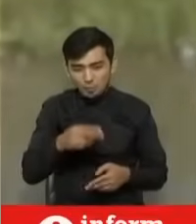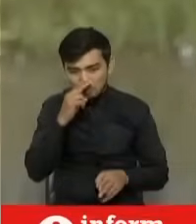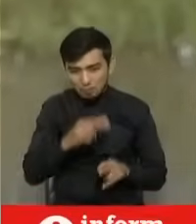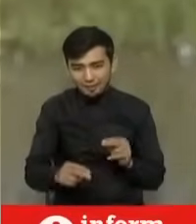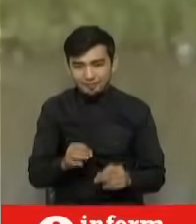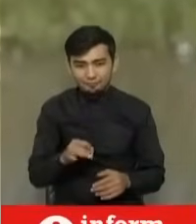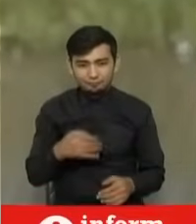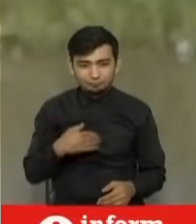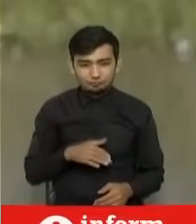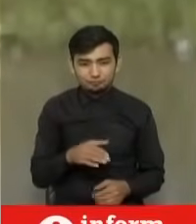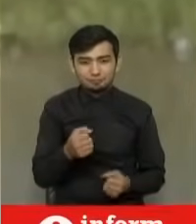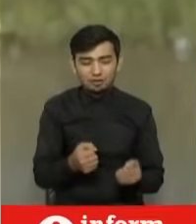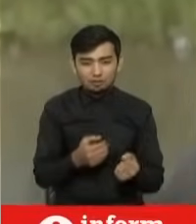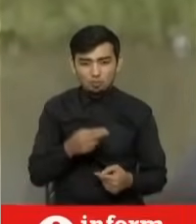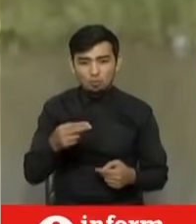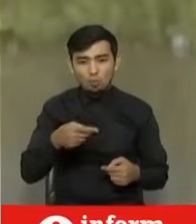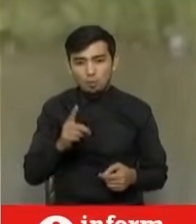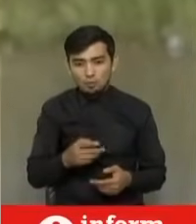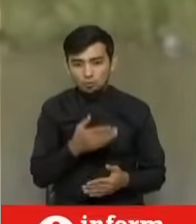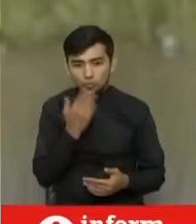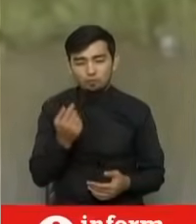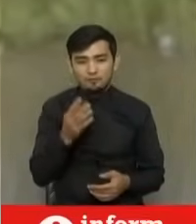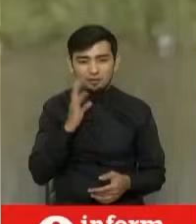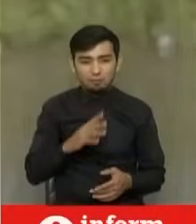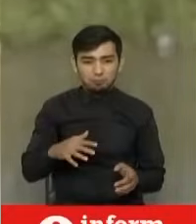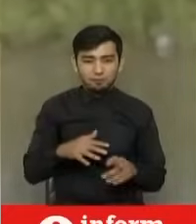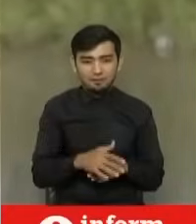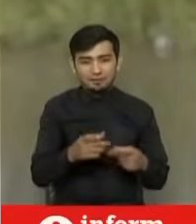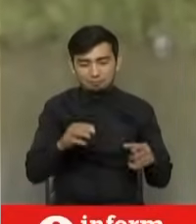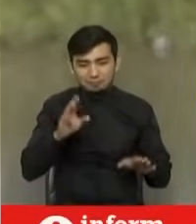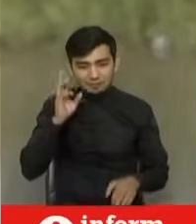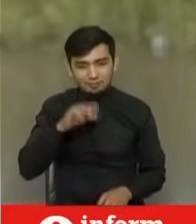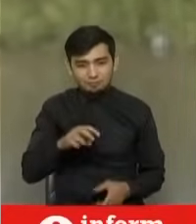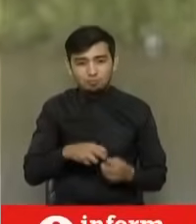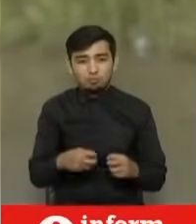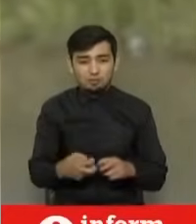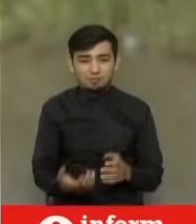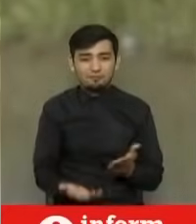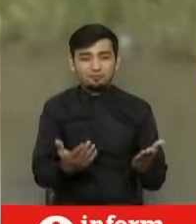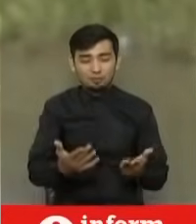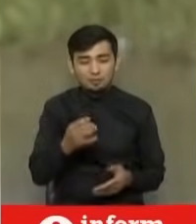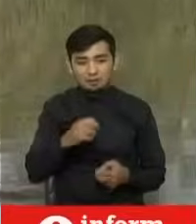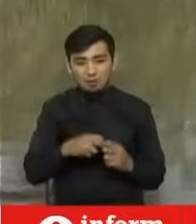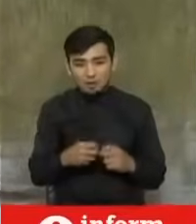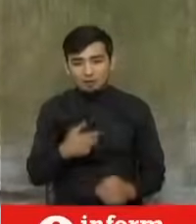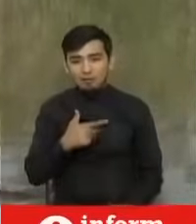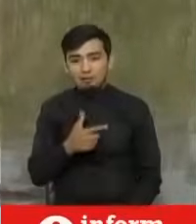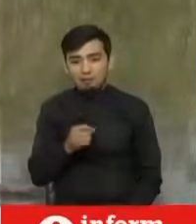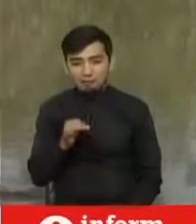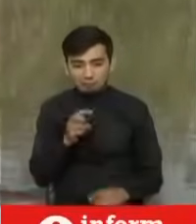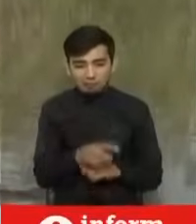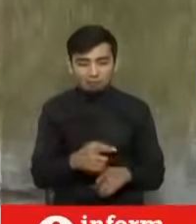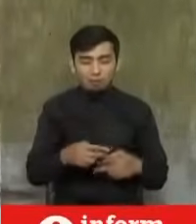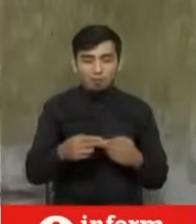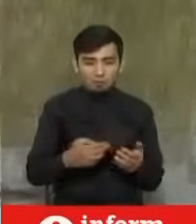н видите машина стоит без номера смыла где-то и всё Ну теперь проблема теперь надо в ГАИ поначалу